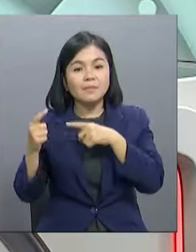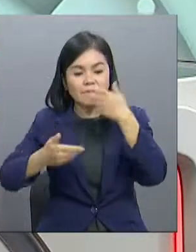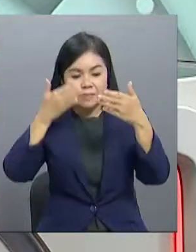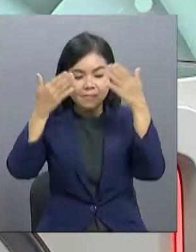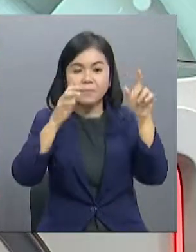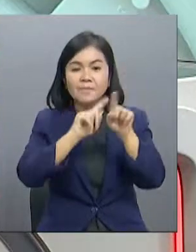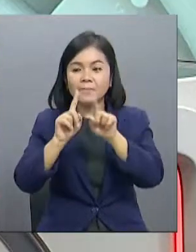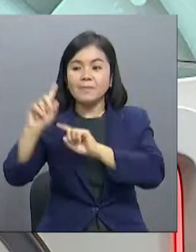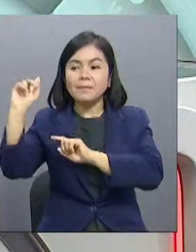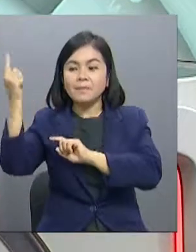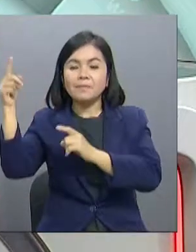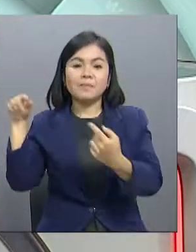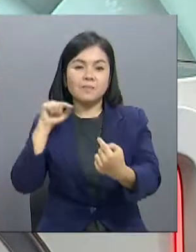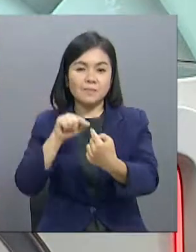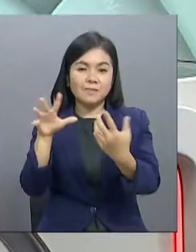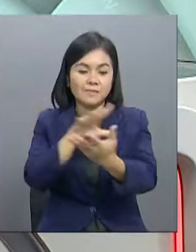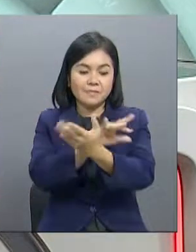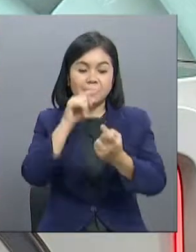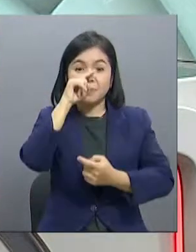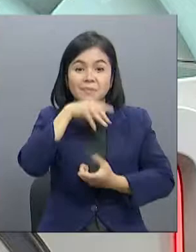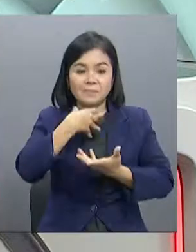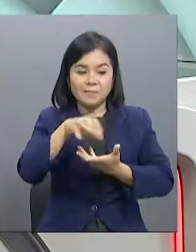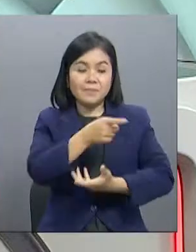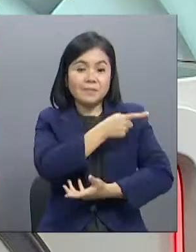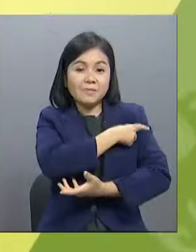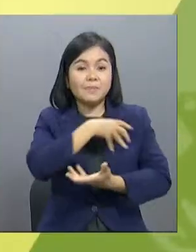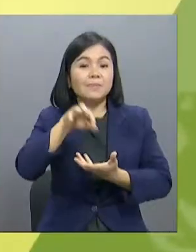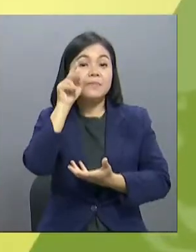ที่สอดรับกับสังคมไทยด้วยติดตามใน Gen Z Reporters ค่ะ